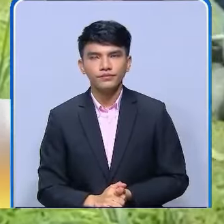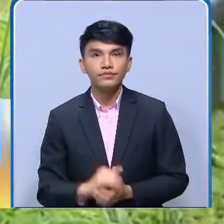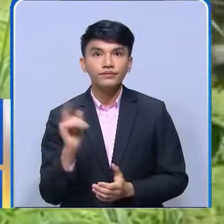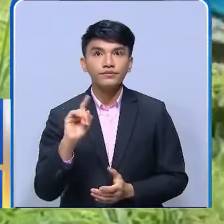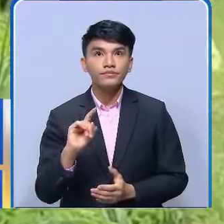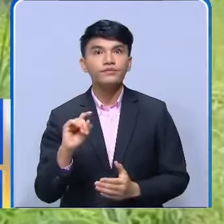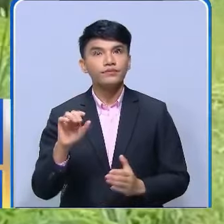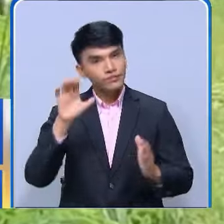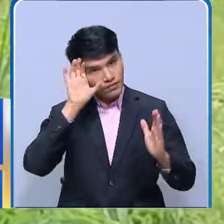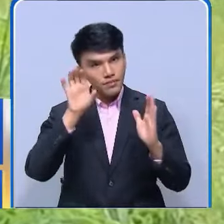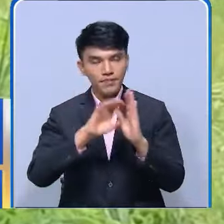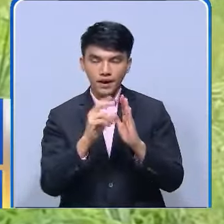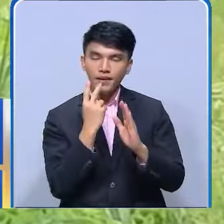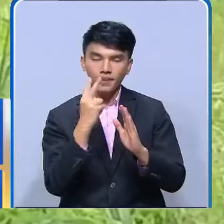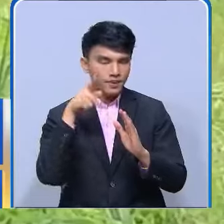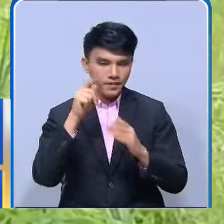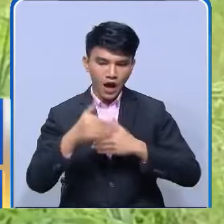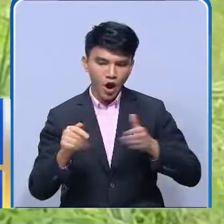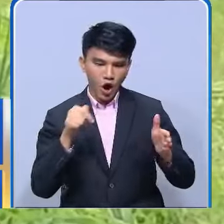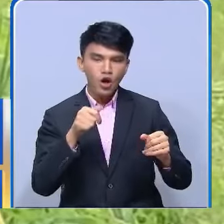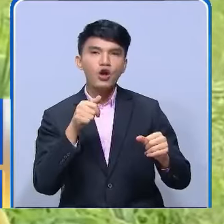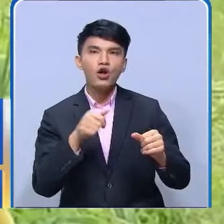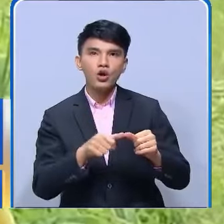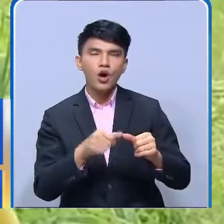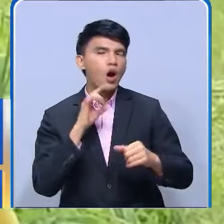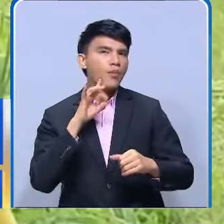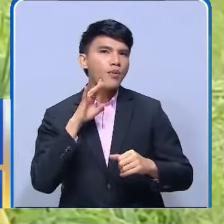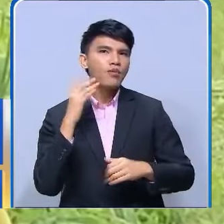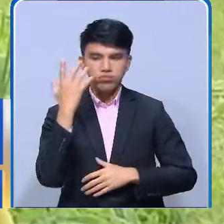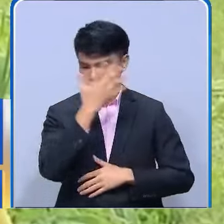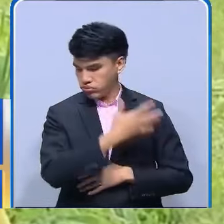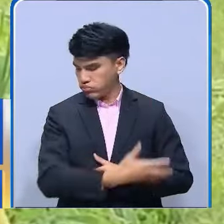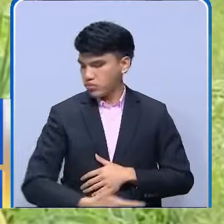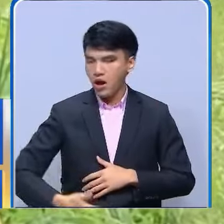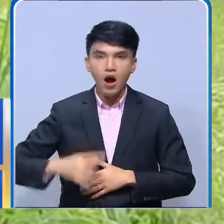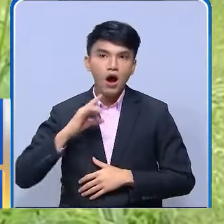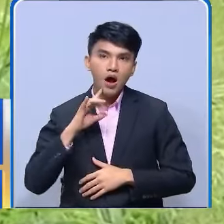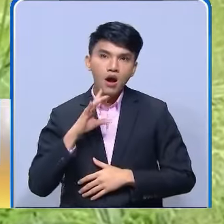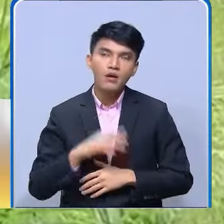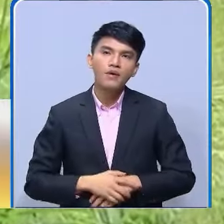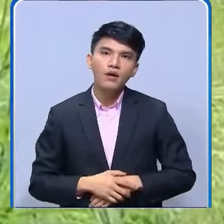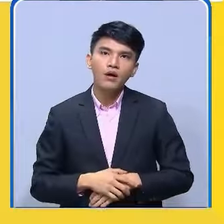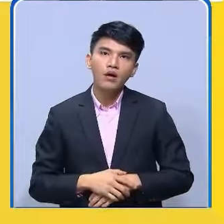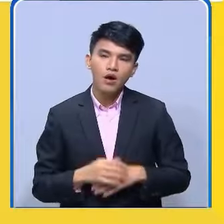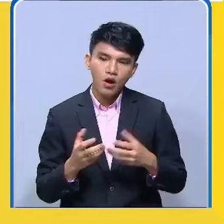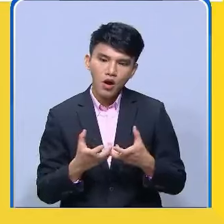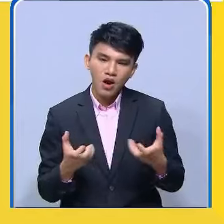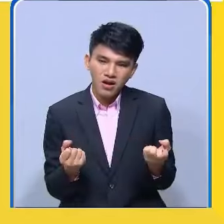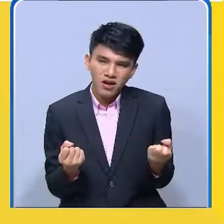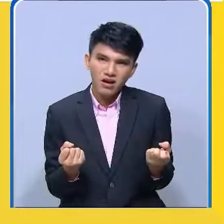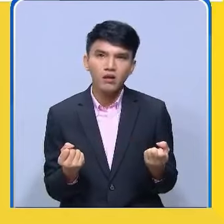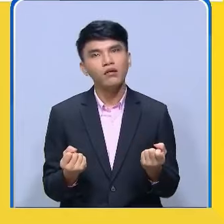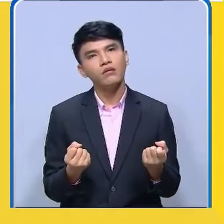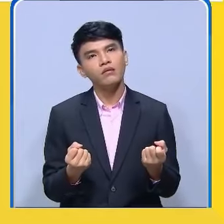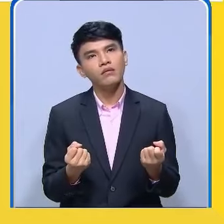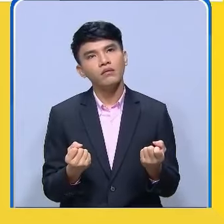ภาพแรกที่เห็นก็คือคุณป้าอยู่ในห้องน้ำแล้วคุณป้าเปลือยกายหมดเลยแล้วคุณป้าเขาก็กำของอะไรที่เขาไม่รู้เรื่องอะเนาะ